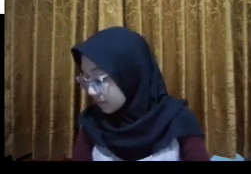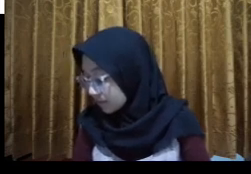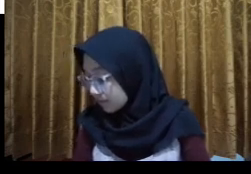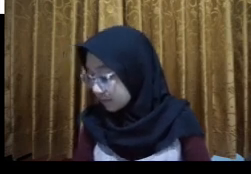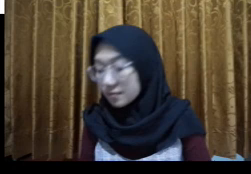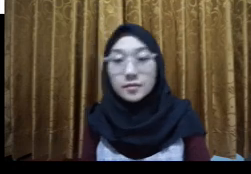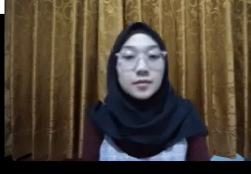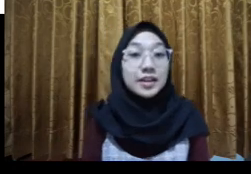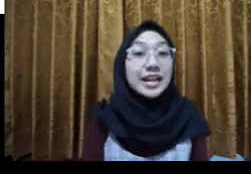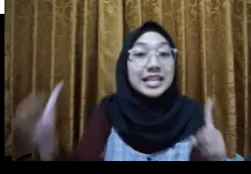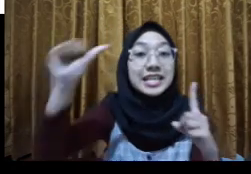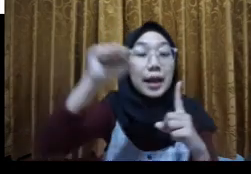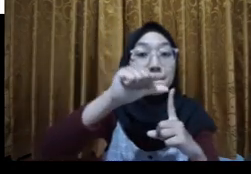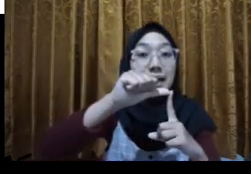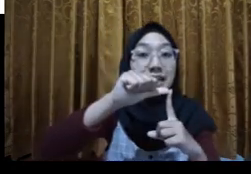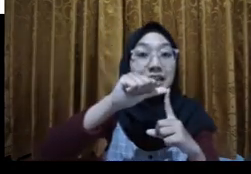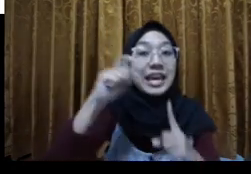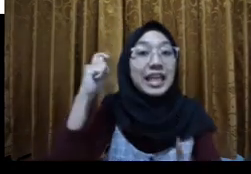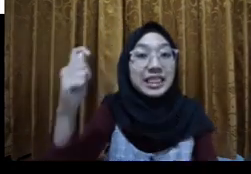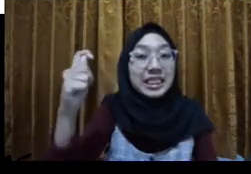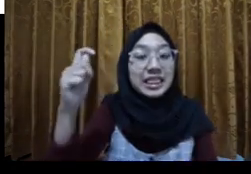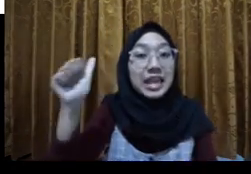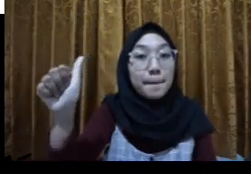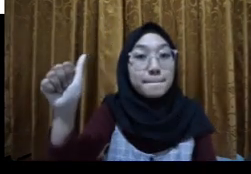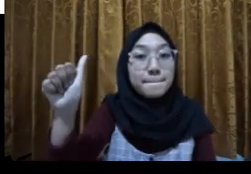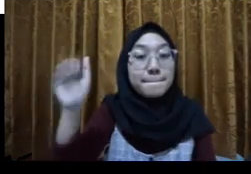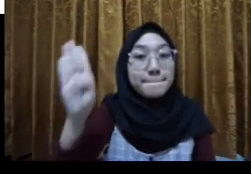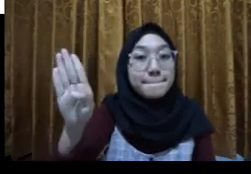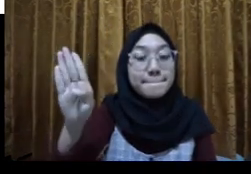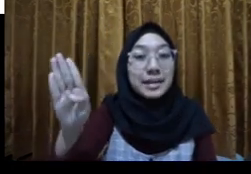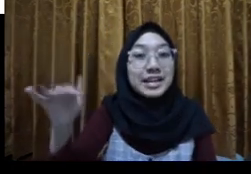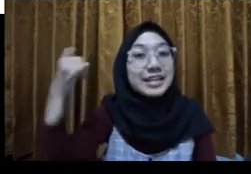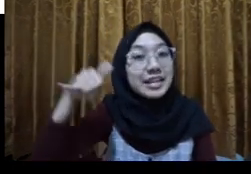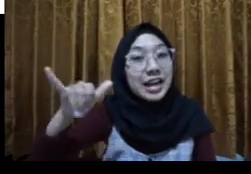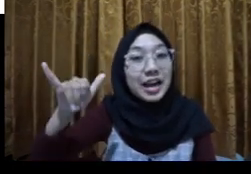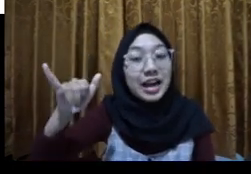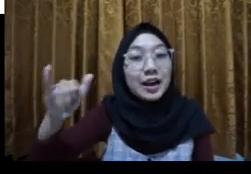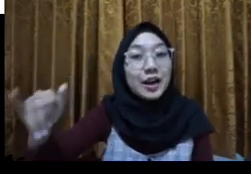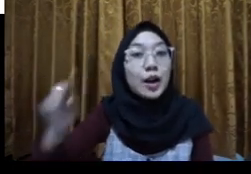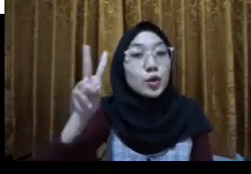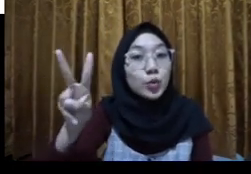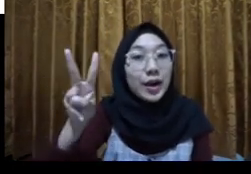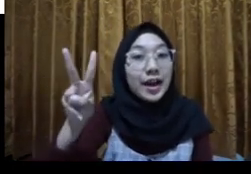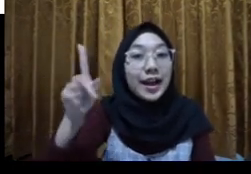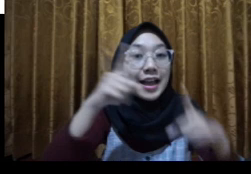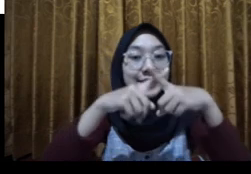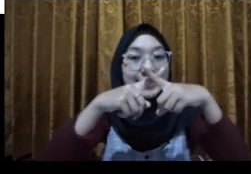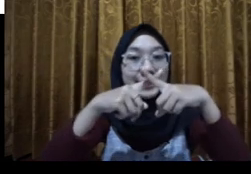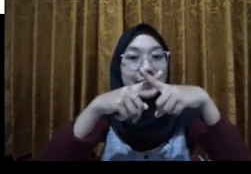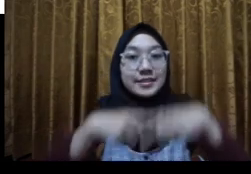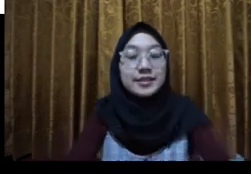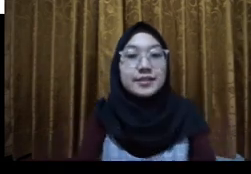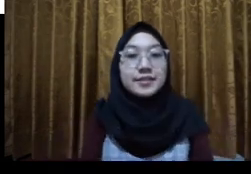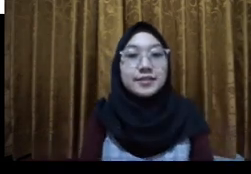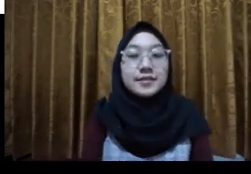sampai OK, tapnya 2 kali, OK, enter. Dia SK tim pengembang GUR 2021 langkah di Nah, ini